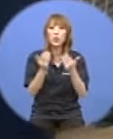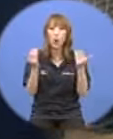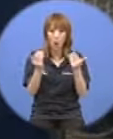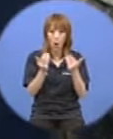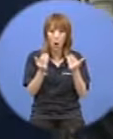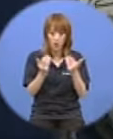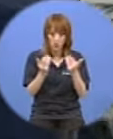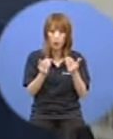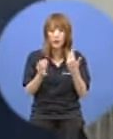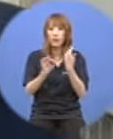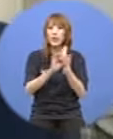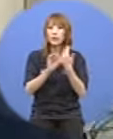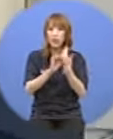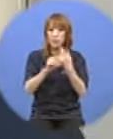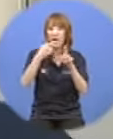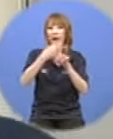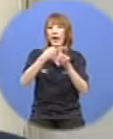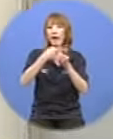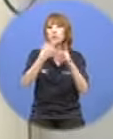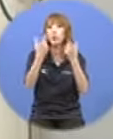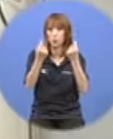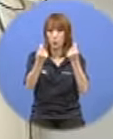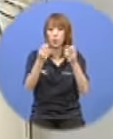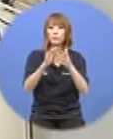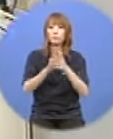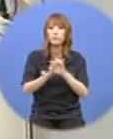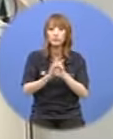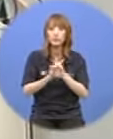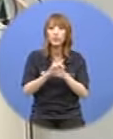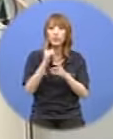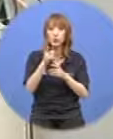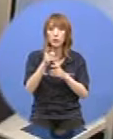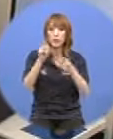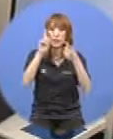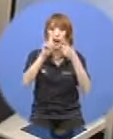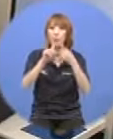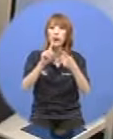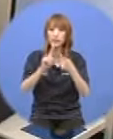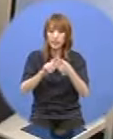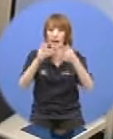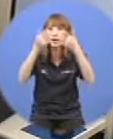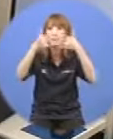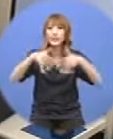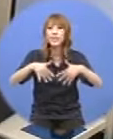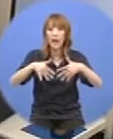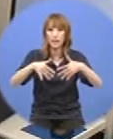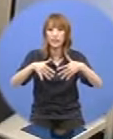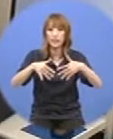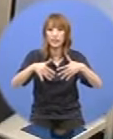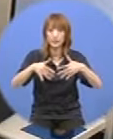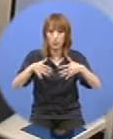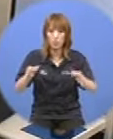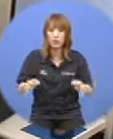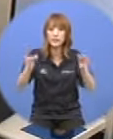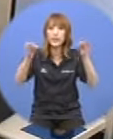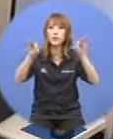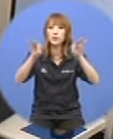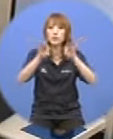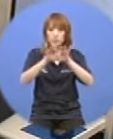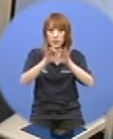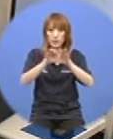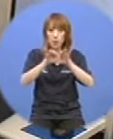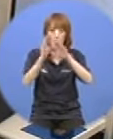がそれ一つですけど、そういうのに適合的な機械設備をですね、集中